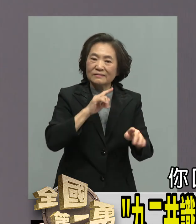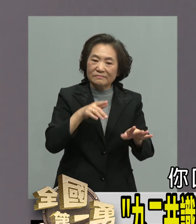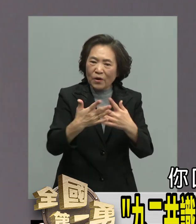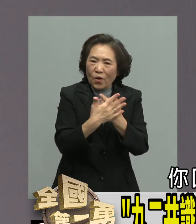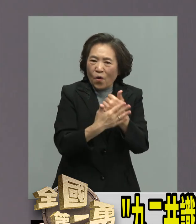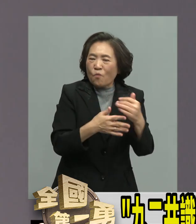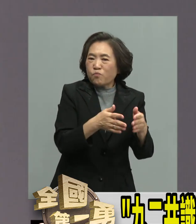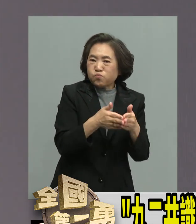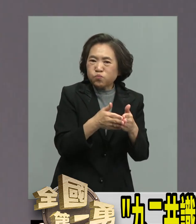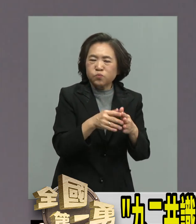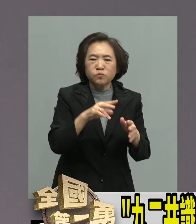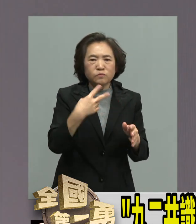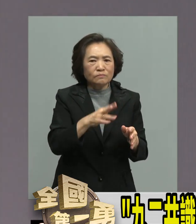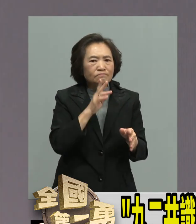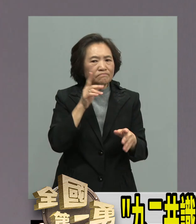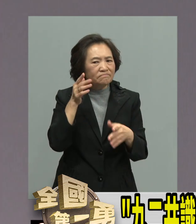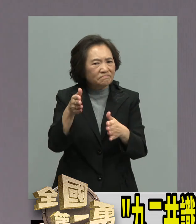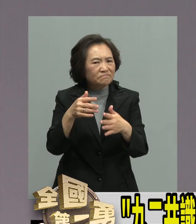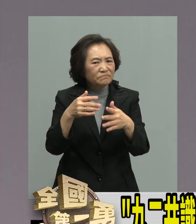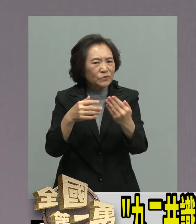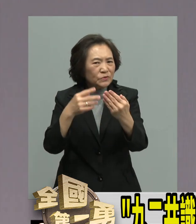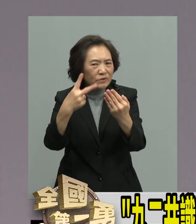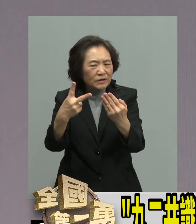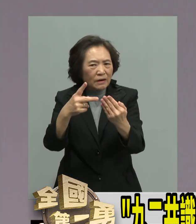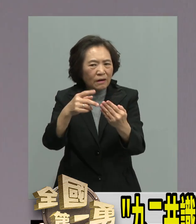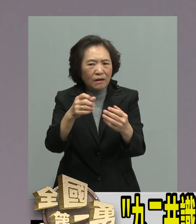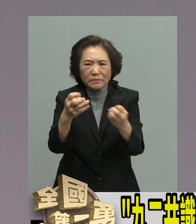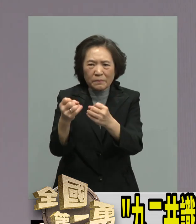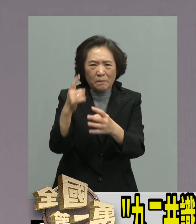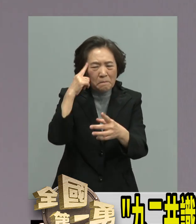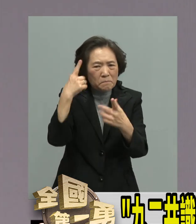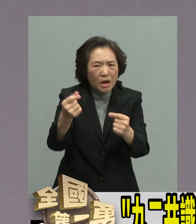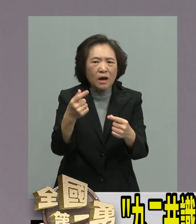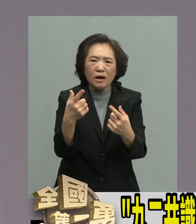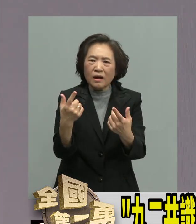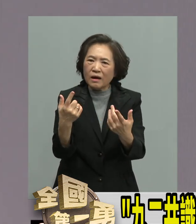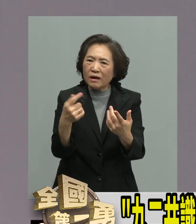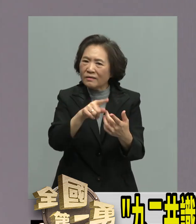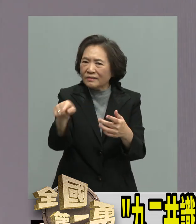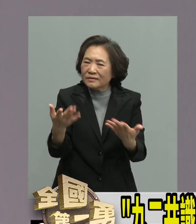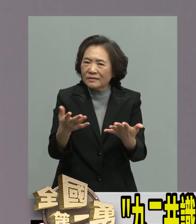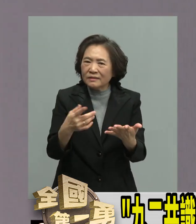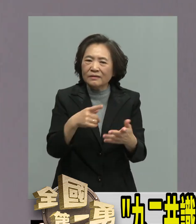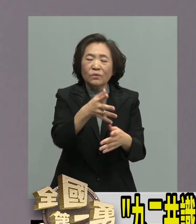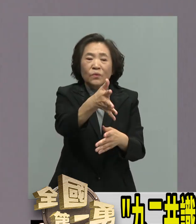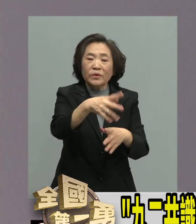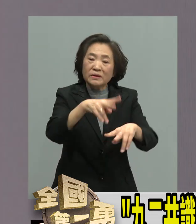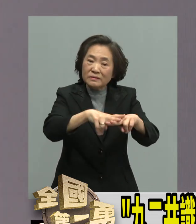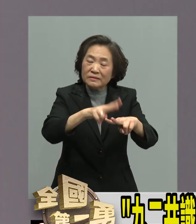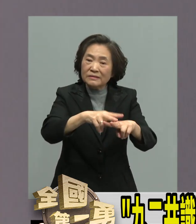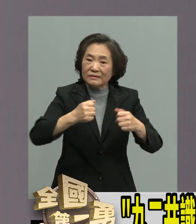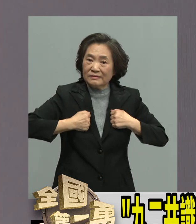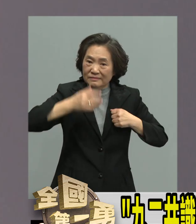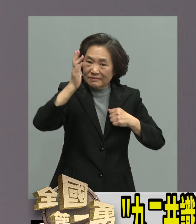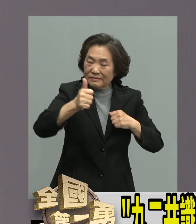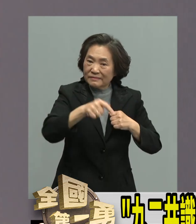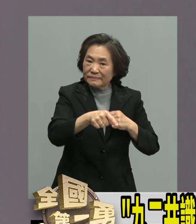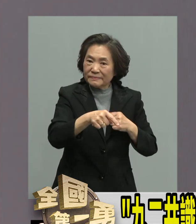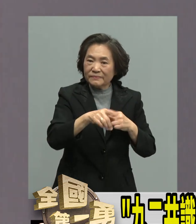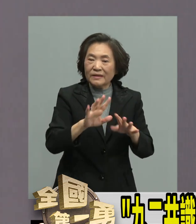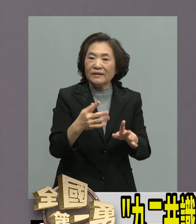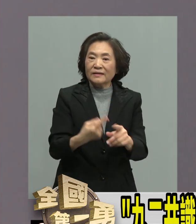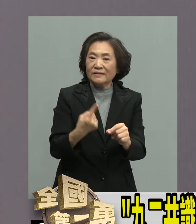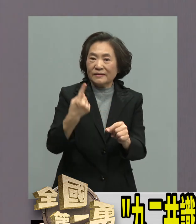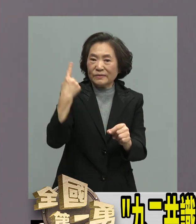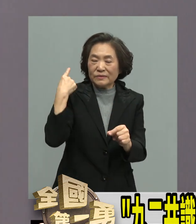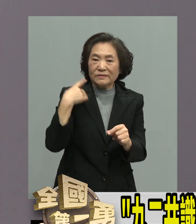华民国，却又接受九二共识，你难道不知道中国国家主席习近平？在去年